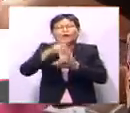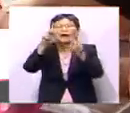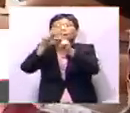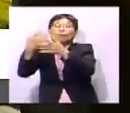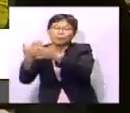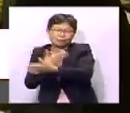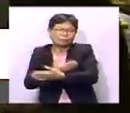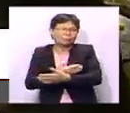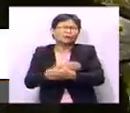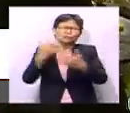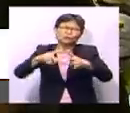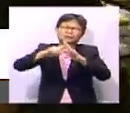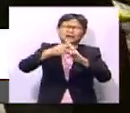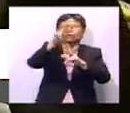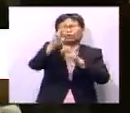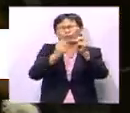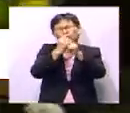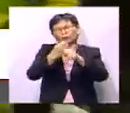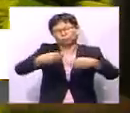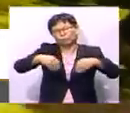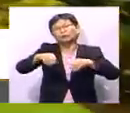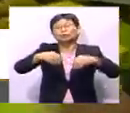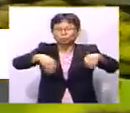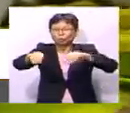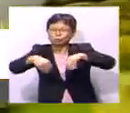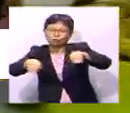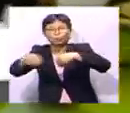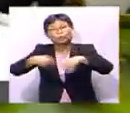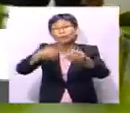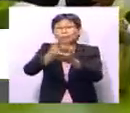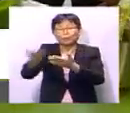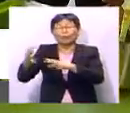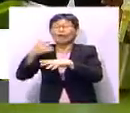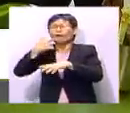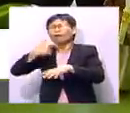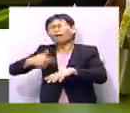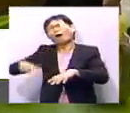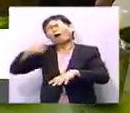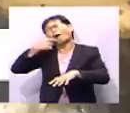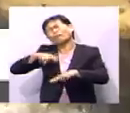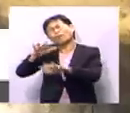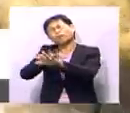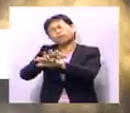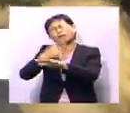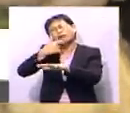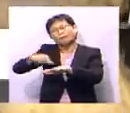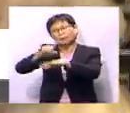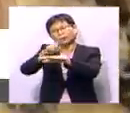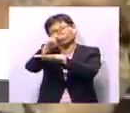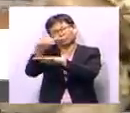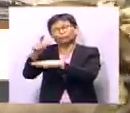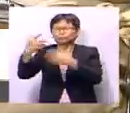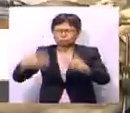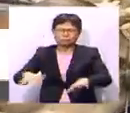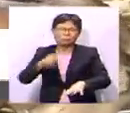Telah beroperasi lebih 20 tahun, aktiviti jual-beli di Bazar Ramadan ini sudah sekian lama mewarnai ibu negara.